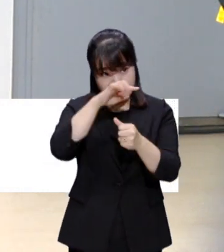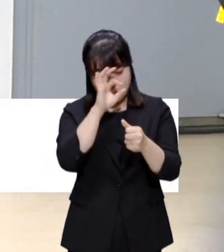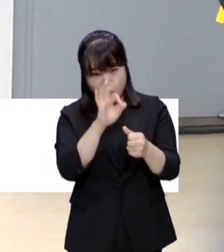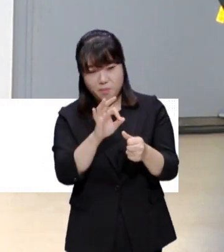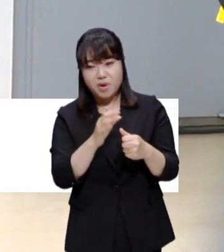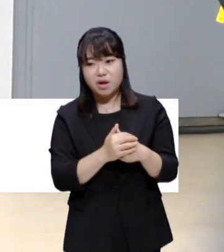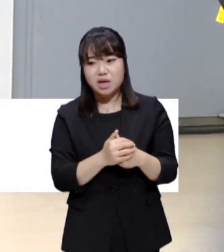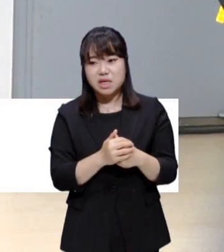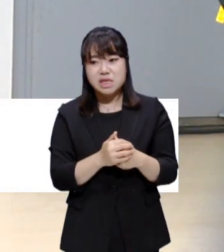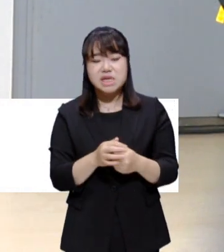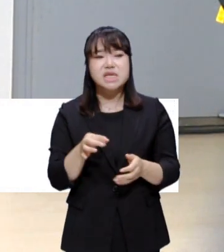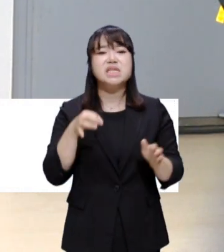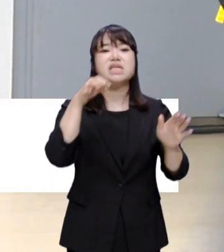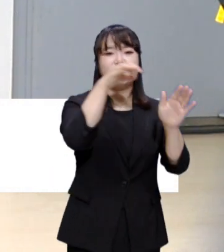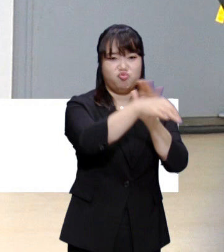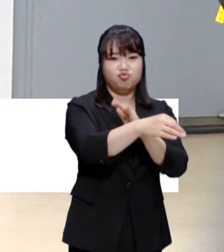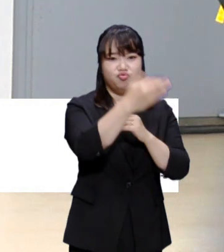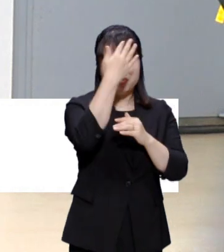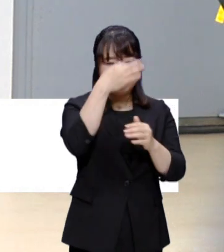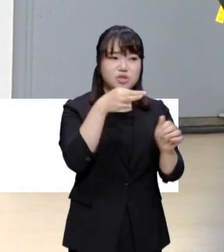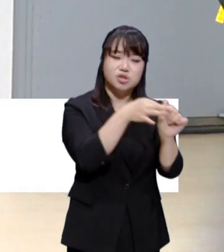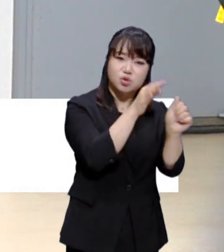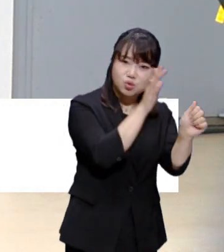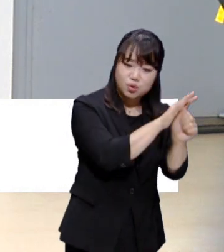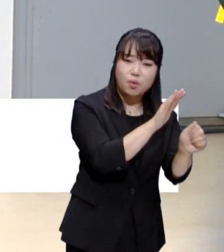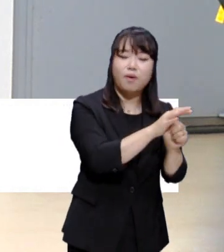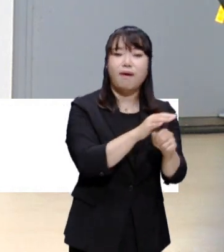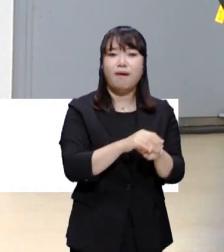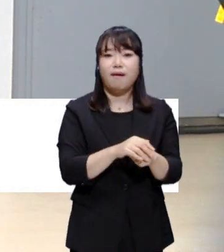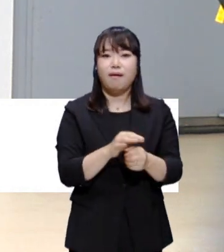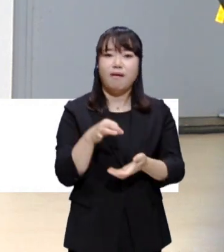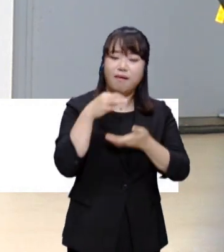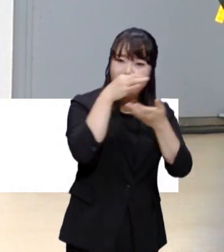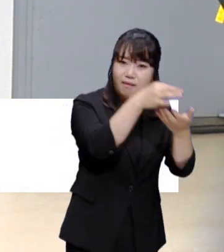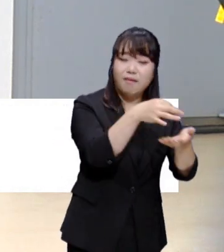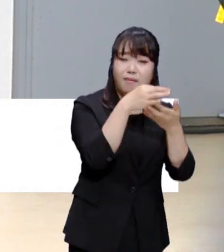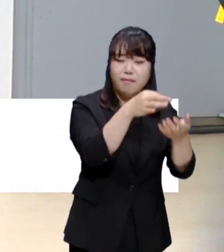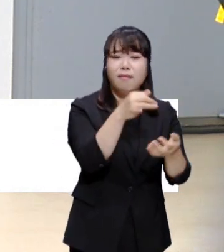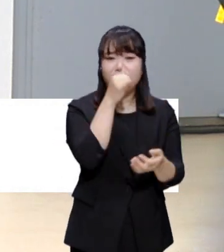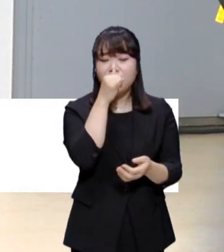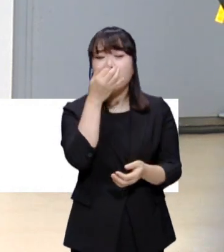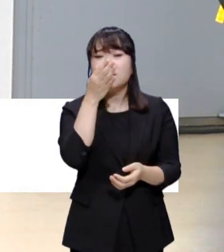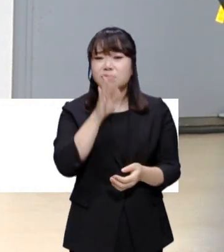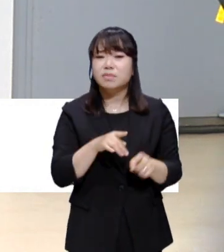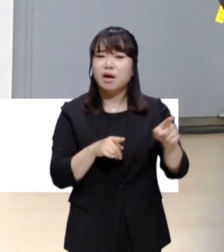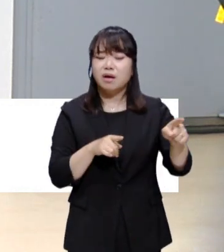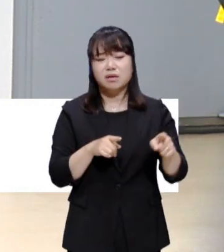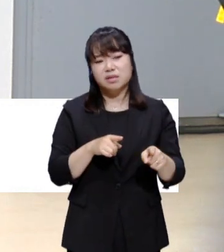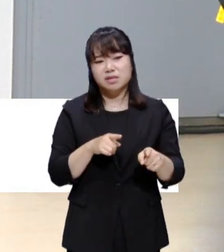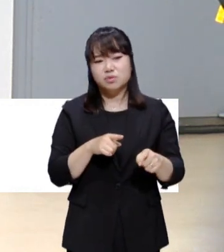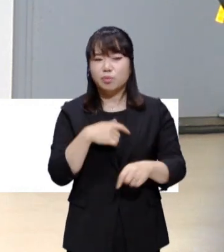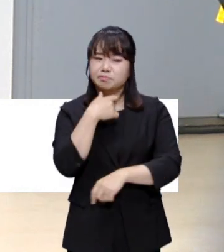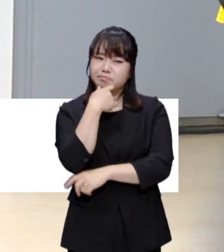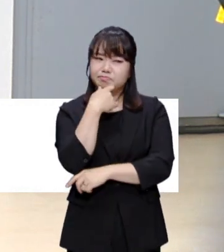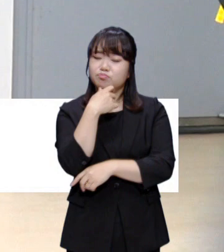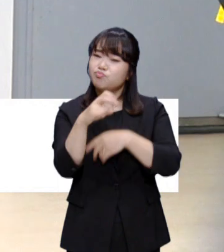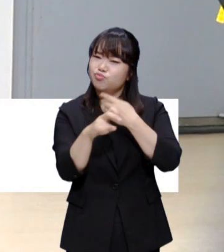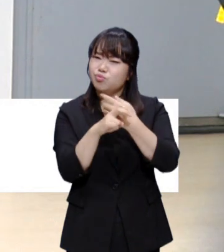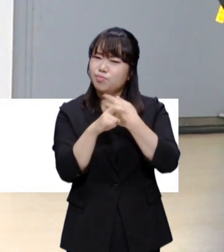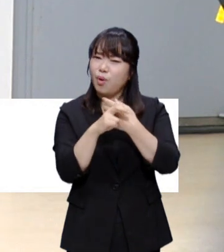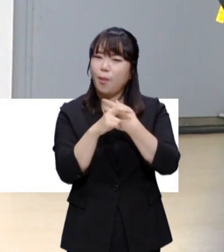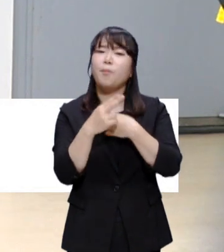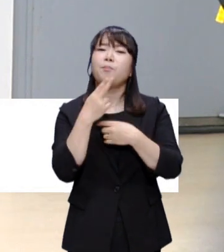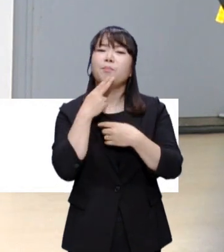좀 기부를 한다거나 뭐 이런 자선 행위에다가 이제 업무 추진비 쓰는 경우들이 있는데 이게 뭐 법적으로 금지하고 있는 부분은